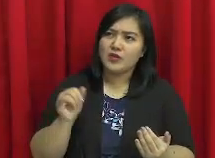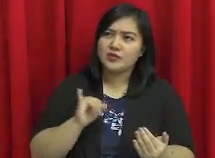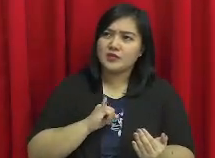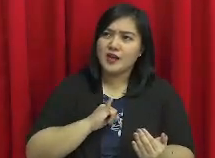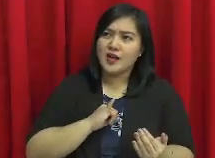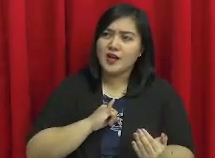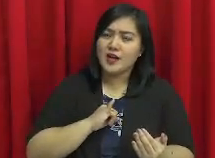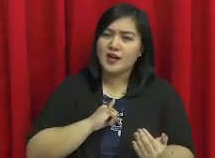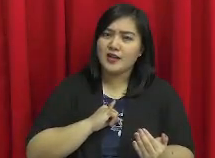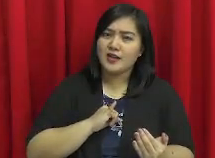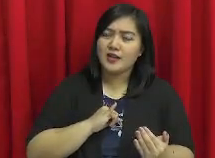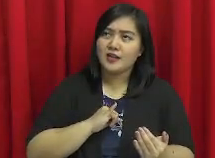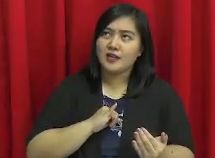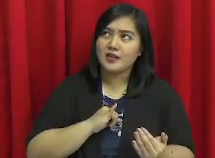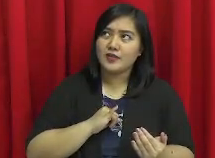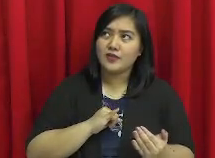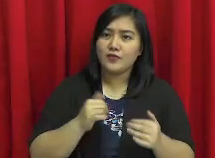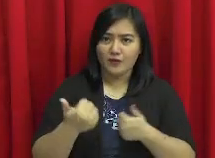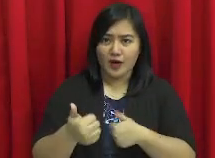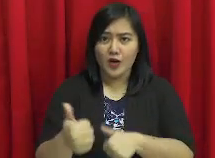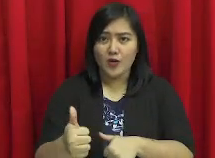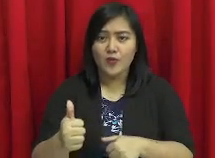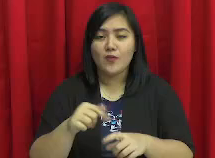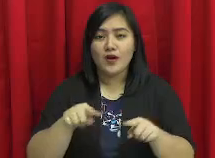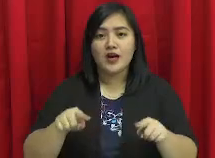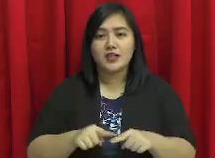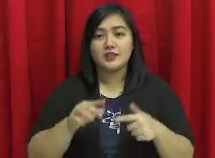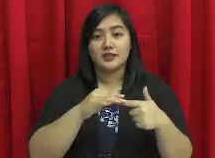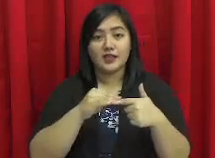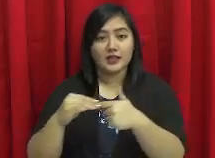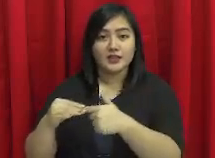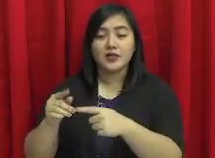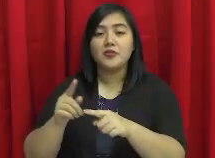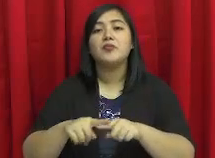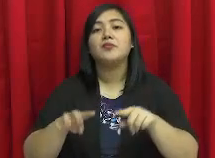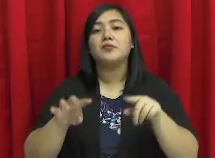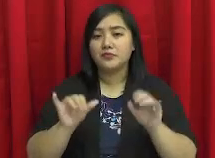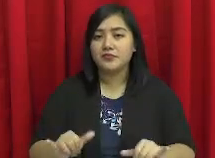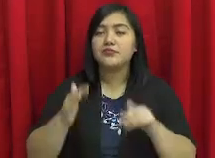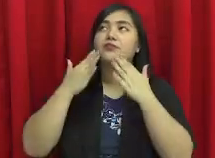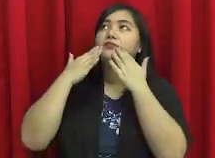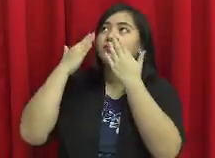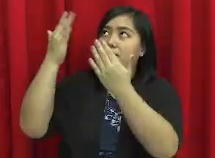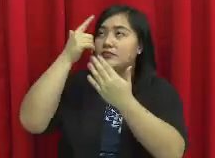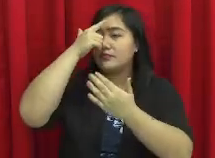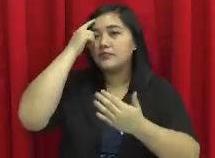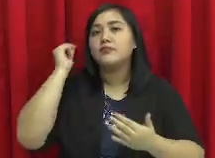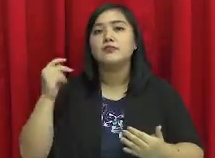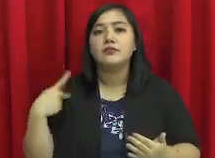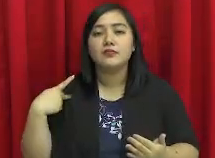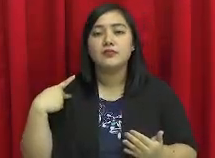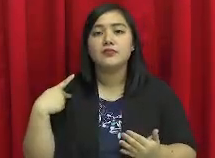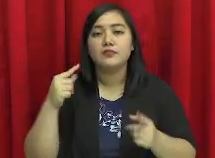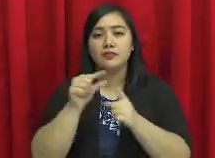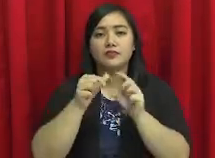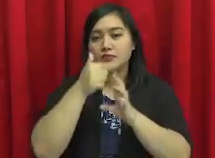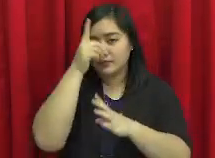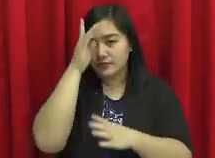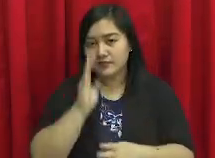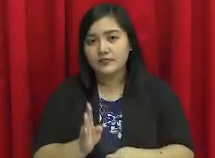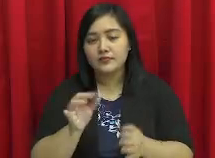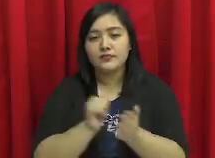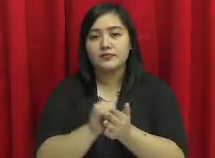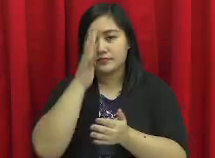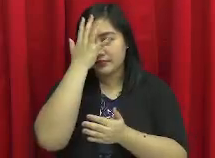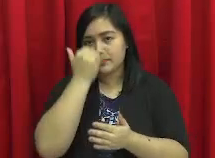Anong pattern ko sa pagpapamilya? Pero yeah, salamat na lang at may salita ng that's Diyos, right, kapatid. That's right. Kaya nga sabi ko nga sa